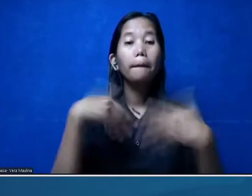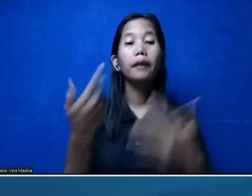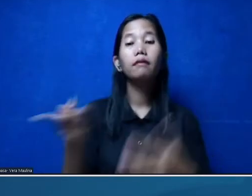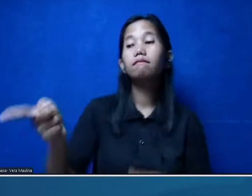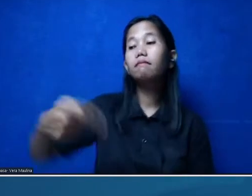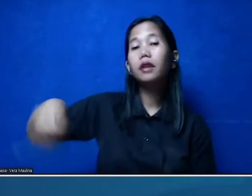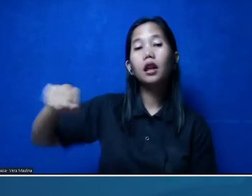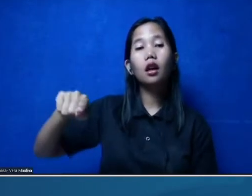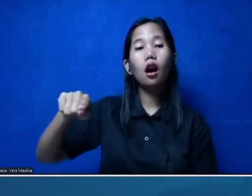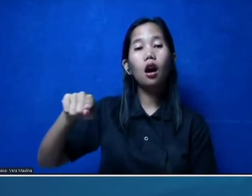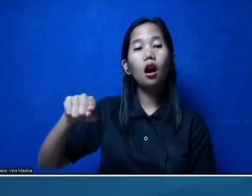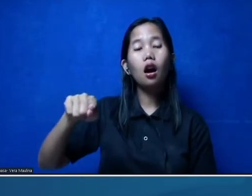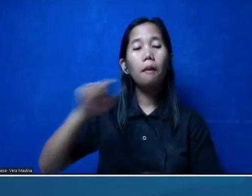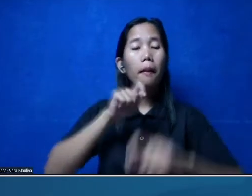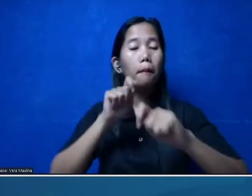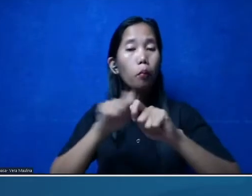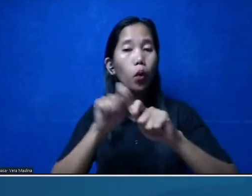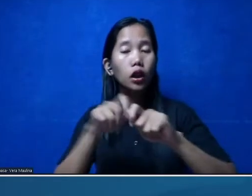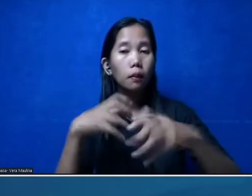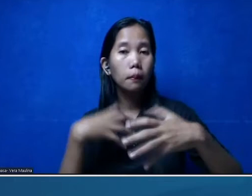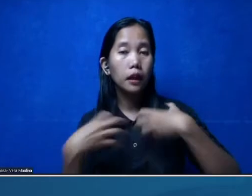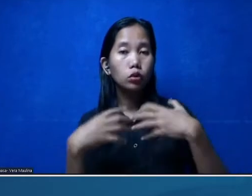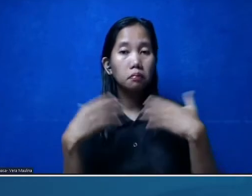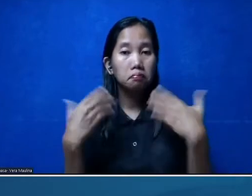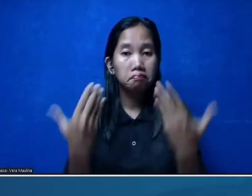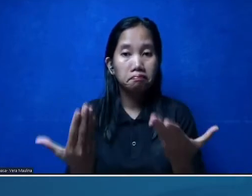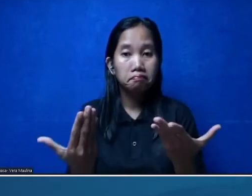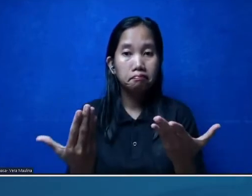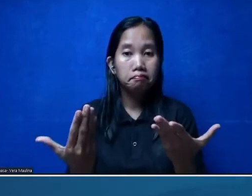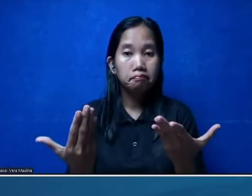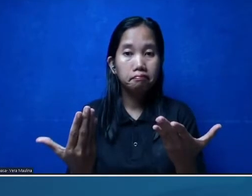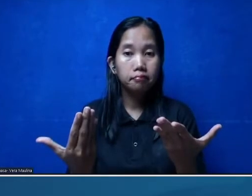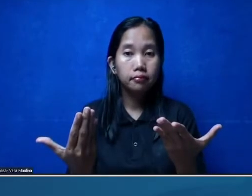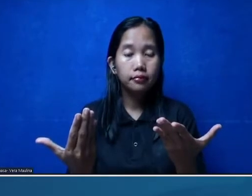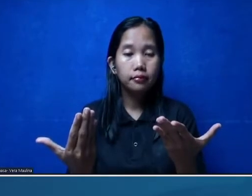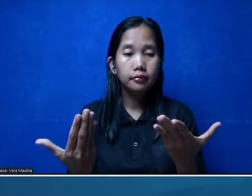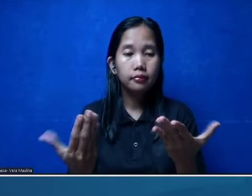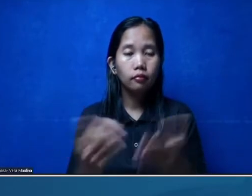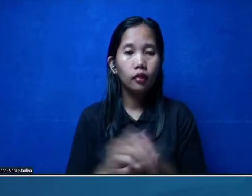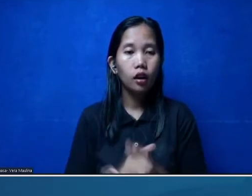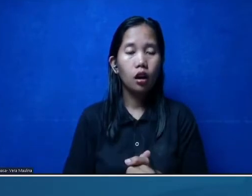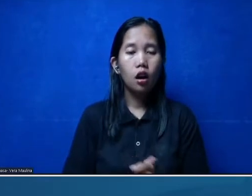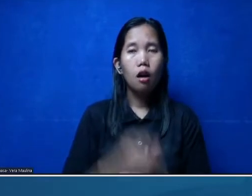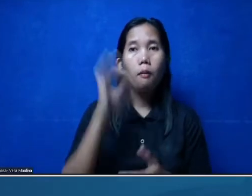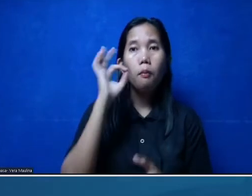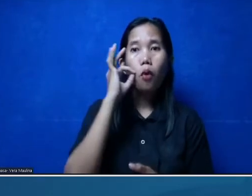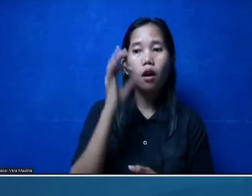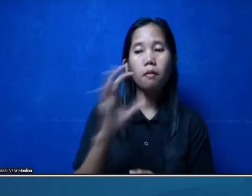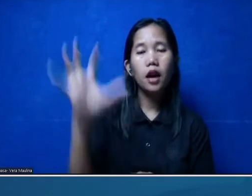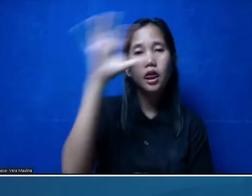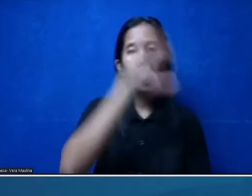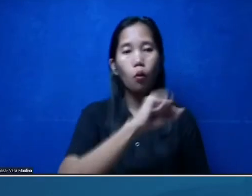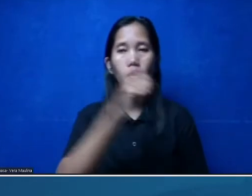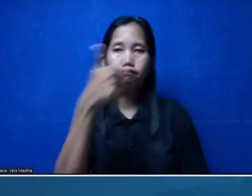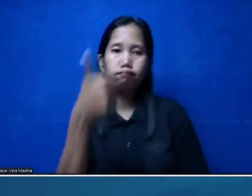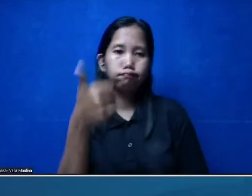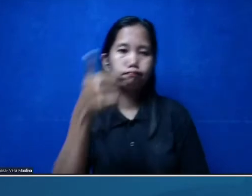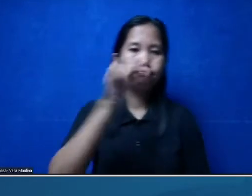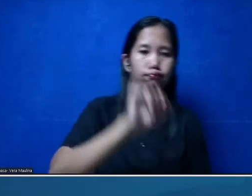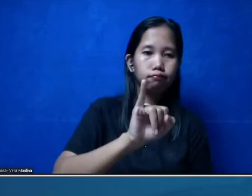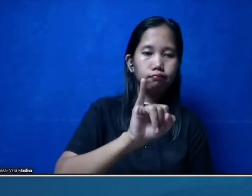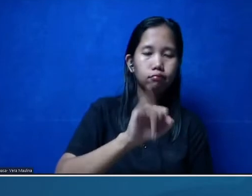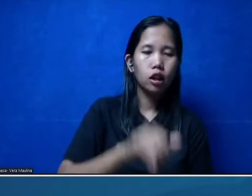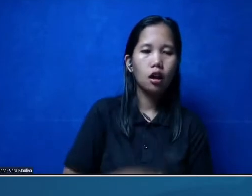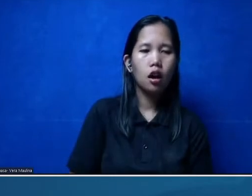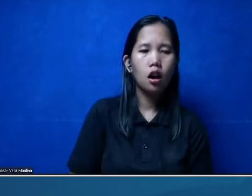bukan sekedar makan buah pengetahuan baik dan jahat Ia membuat Adam dan Hawa ini berdosa adalah pertama